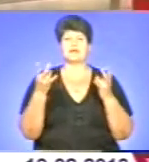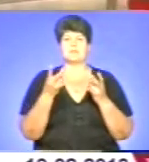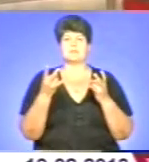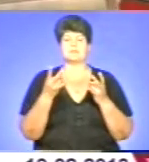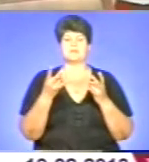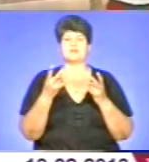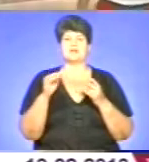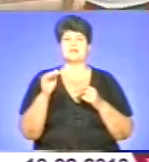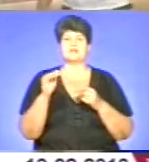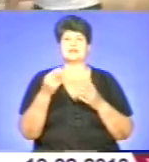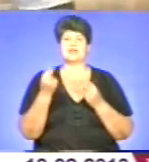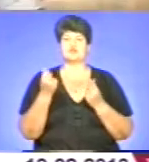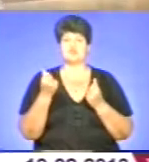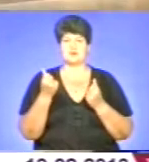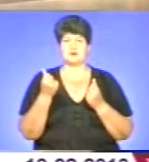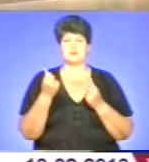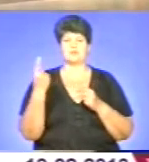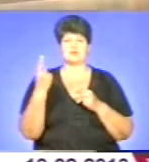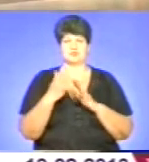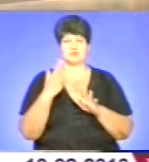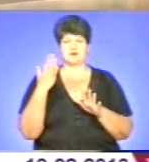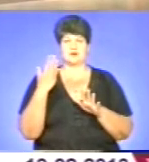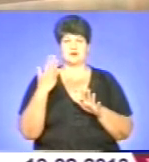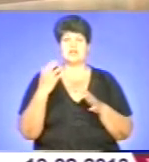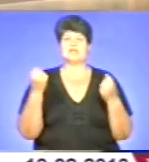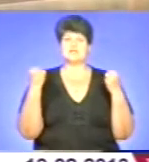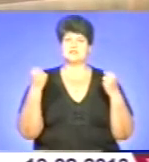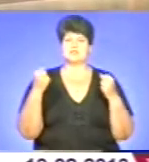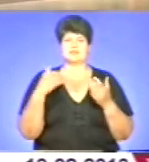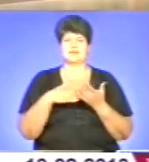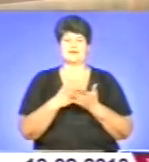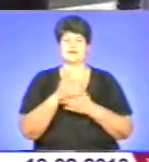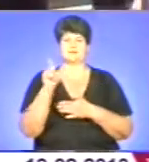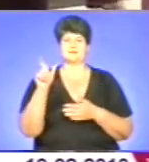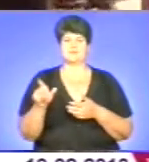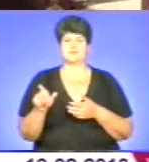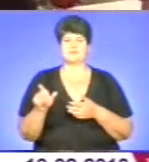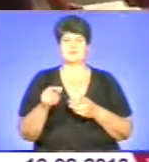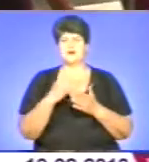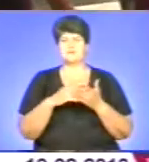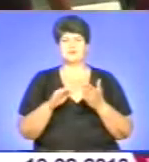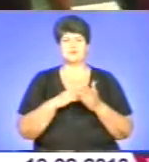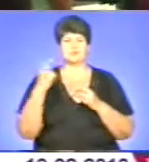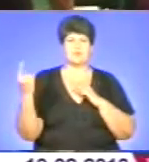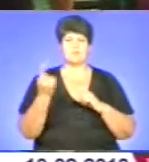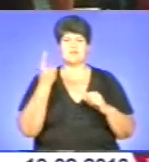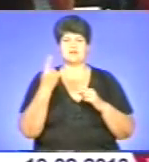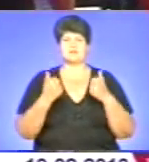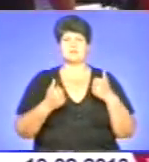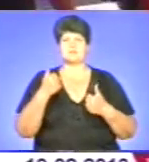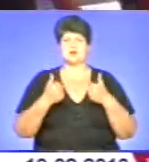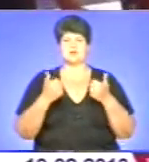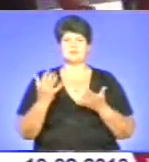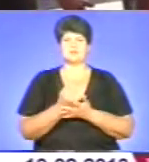фінансування тому що без фінансування нічого не було От ну і фізичні фізичні якості так абсолютну першість у змаганнях виборов